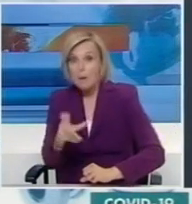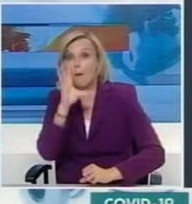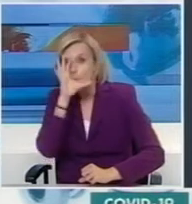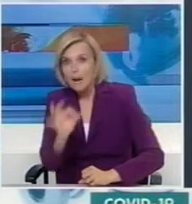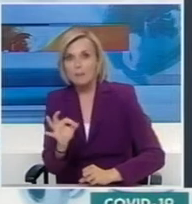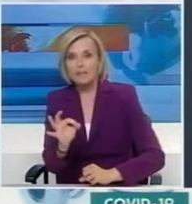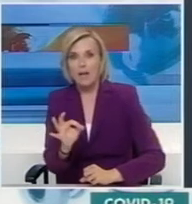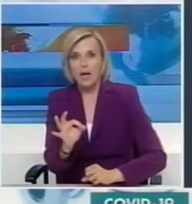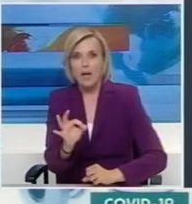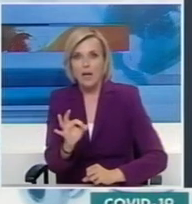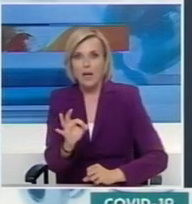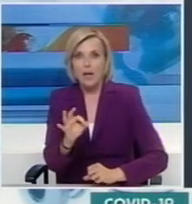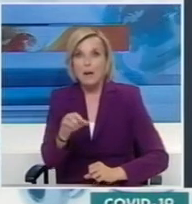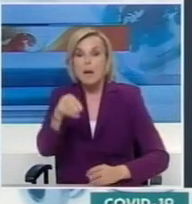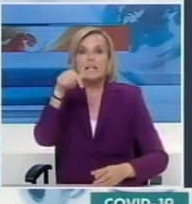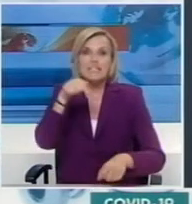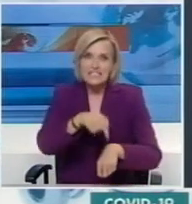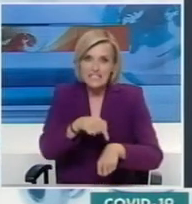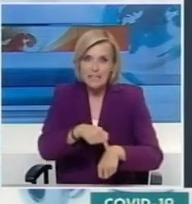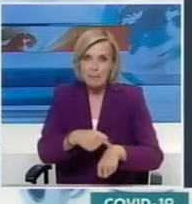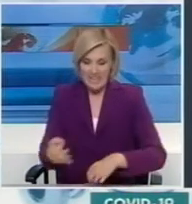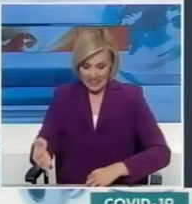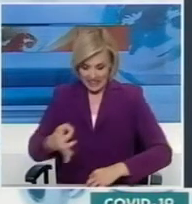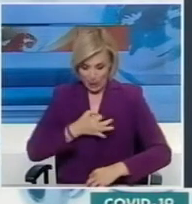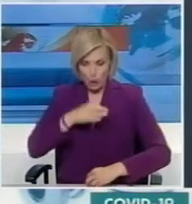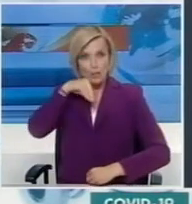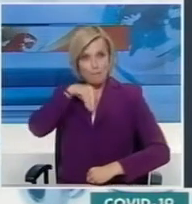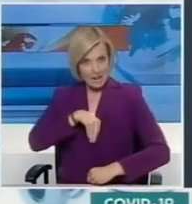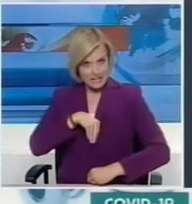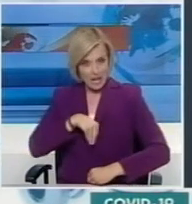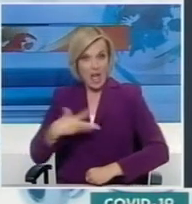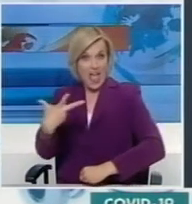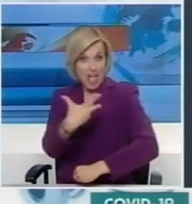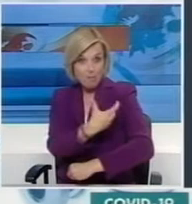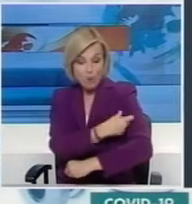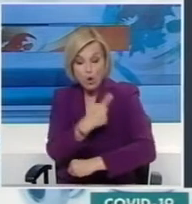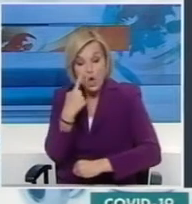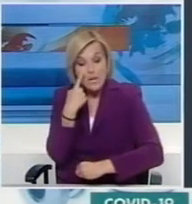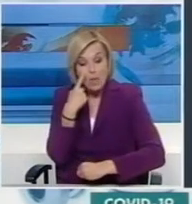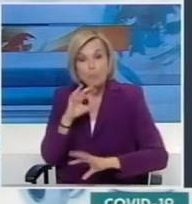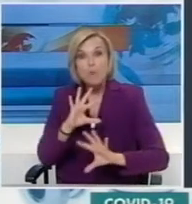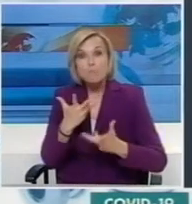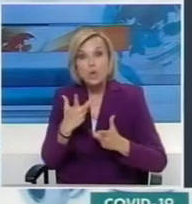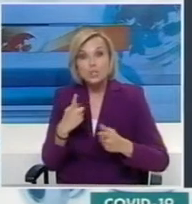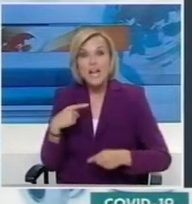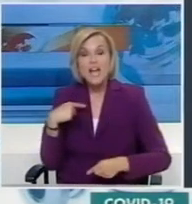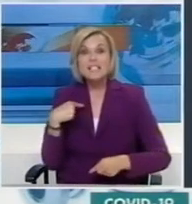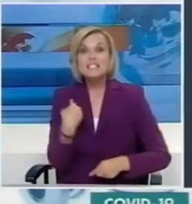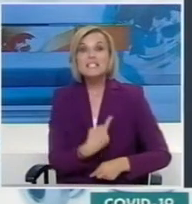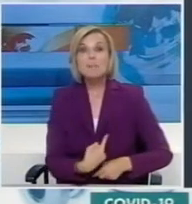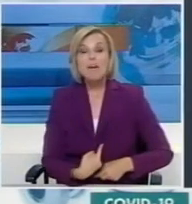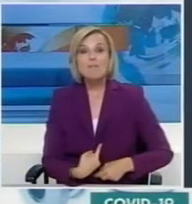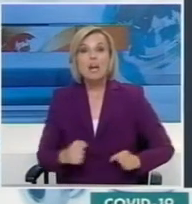να κυκλοφορεί στην κοινότητα. Σε αυτές τις μελέτες, αυτή τη στιγμή γίνεται μια τεράστια προσπάθεια, η οποία δεν είναι